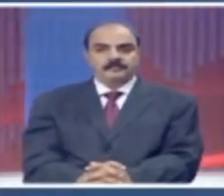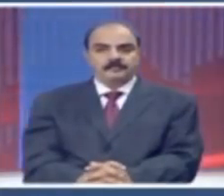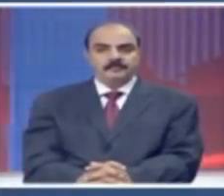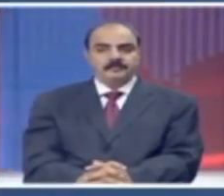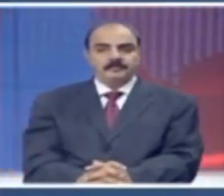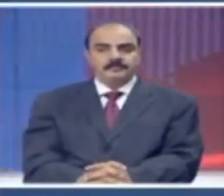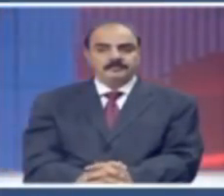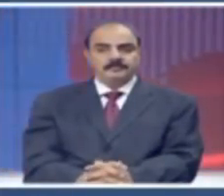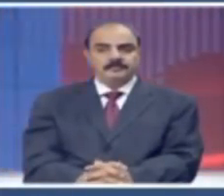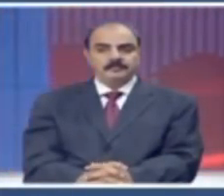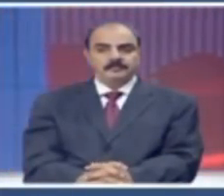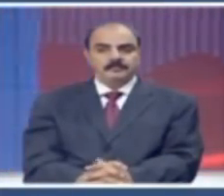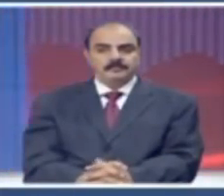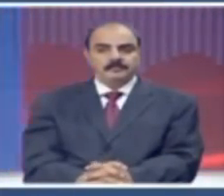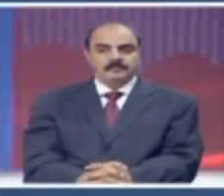ترامب.